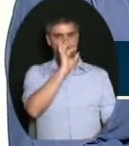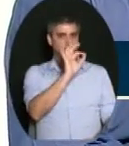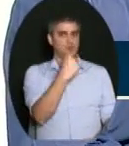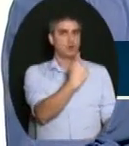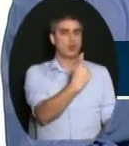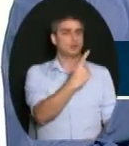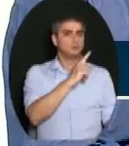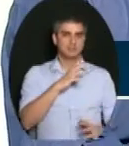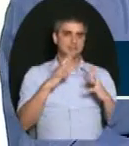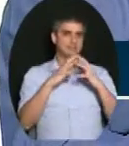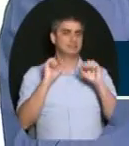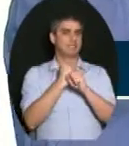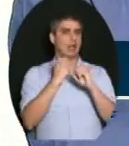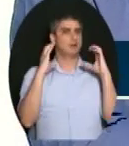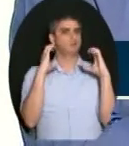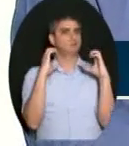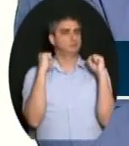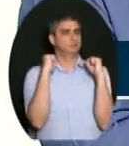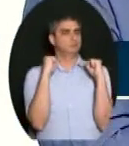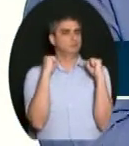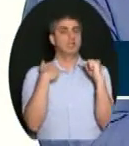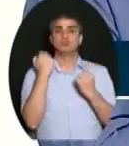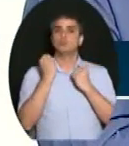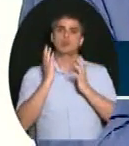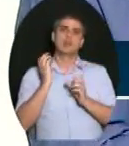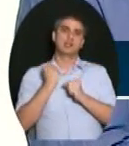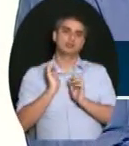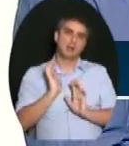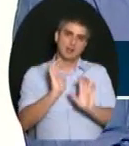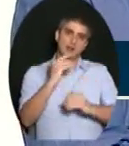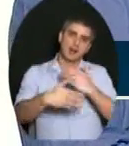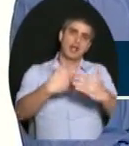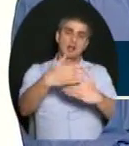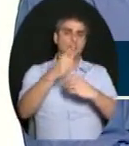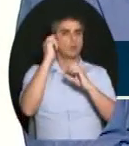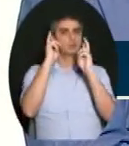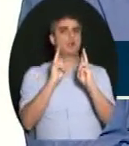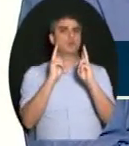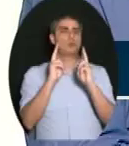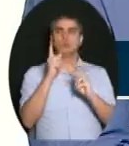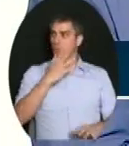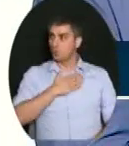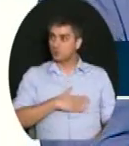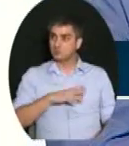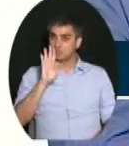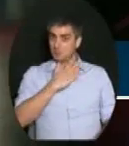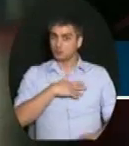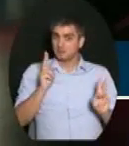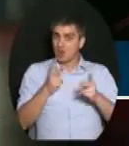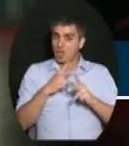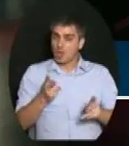שלו, זה אותו סלע שאנחנו כרגע מתקשים לגלגל אותו. הוא תקוע שם. הוא רוצה ולא